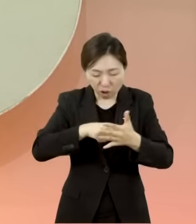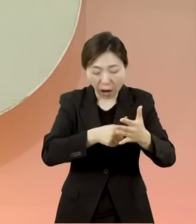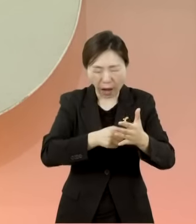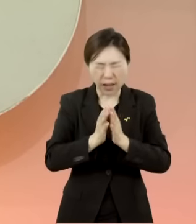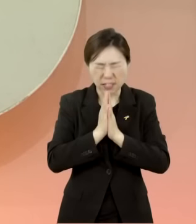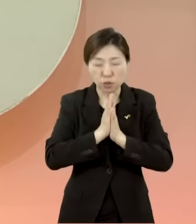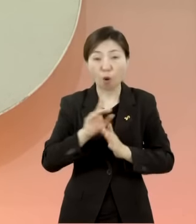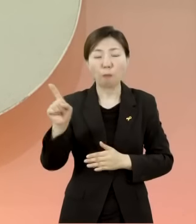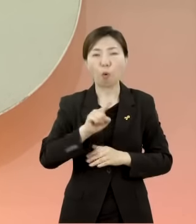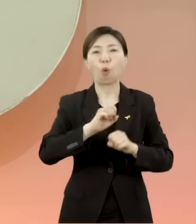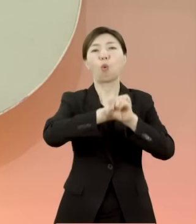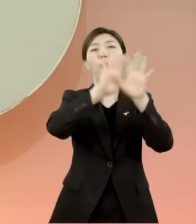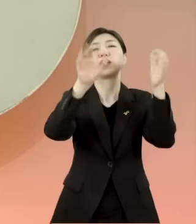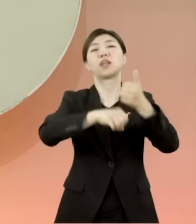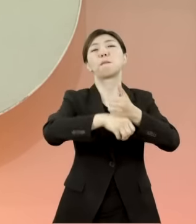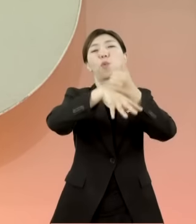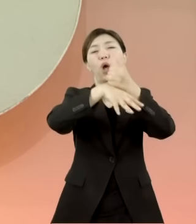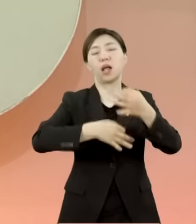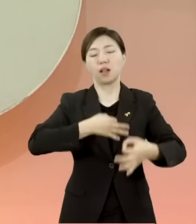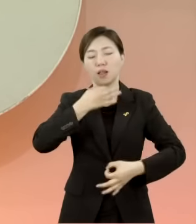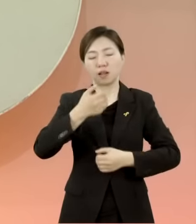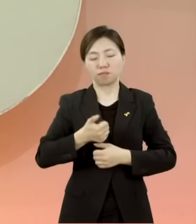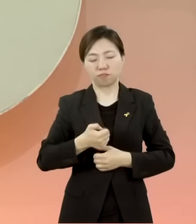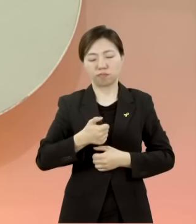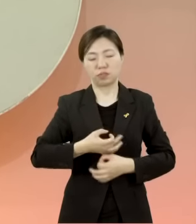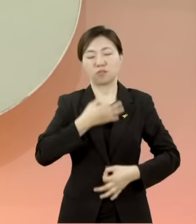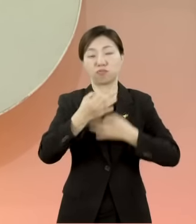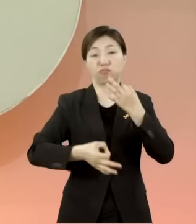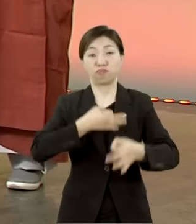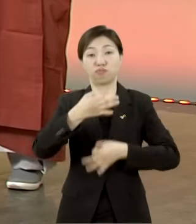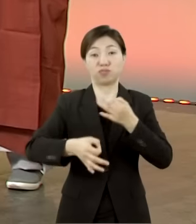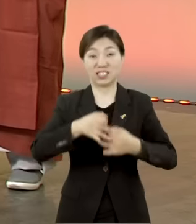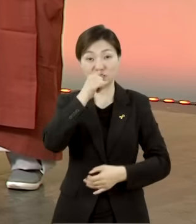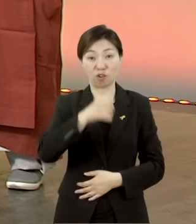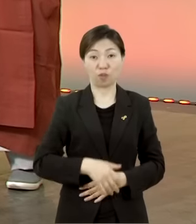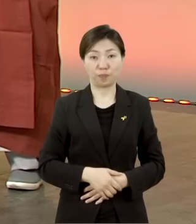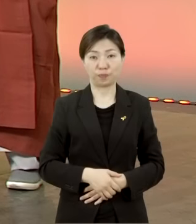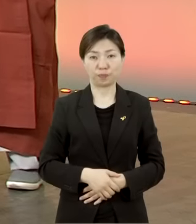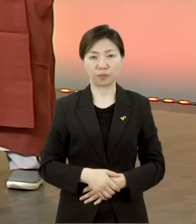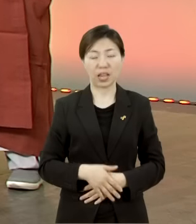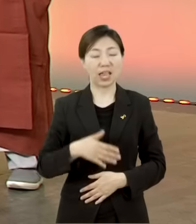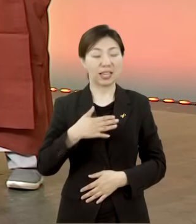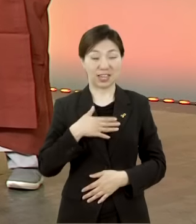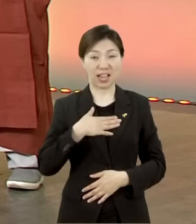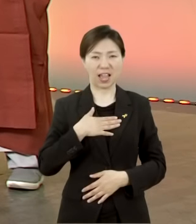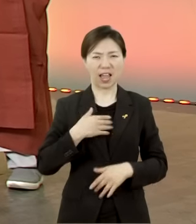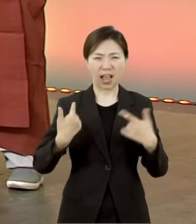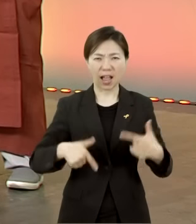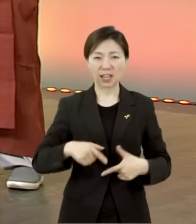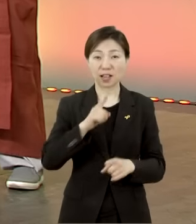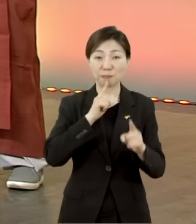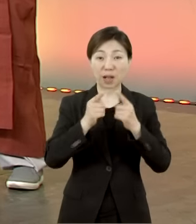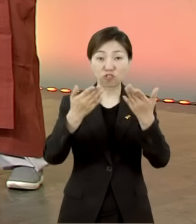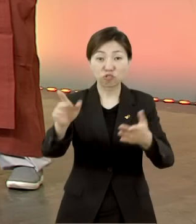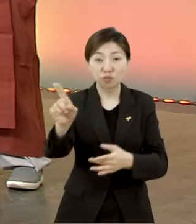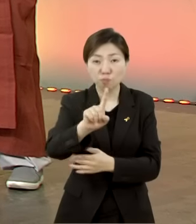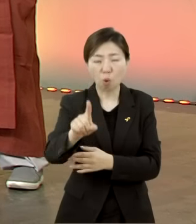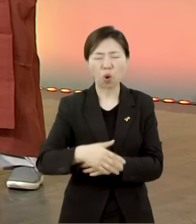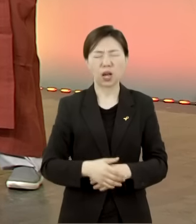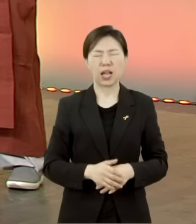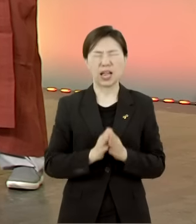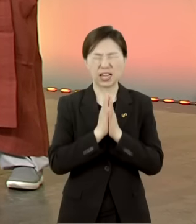관세음보살 염불을 열심히 했 때였 때 그때 한창데 제가 한 살 기도도 습관이다 말씀 자주